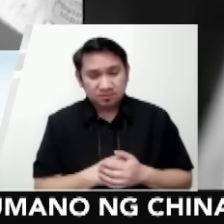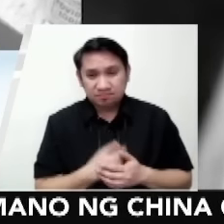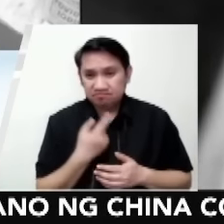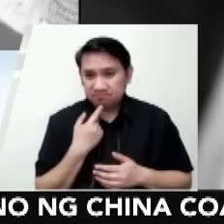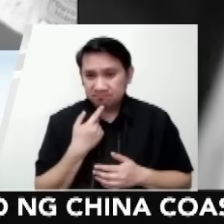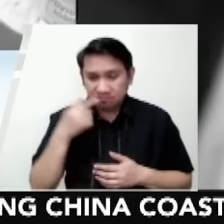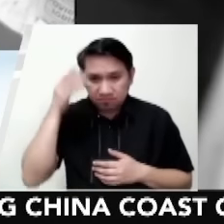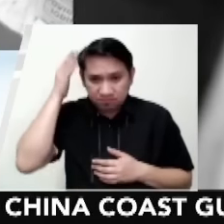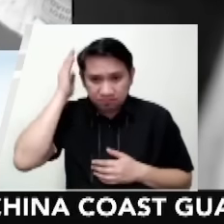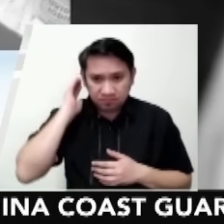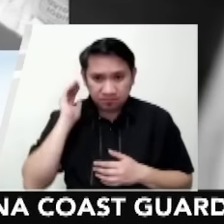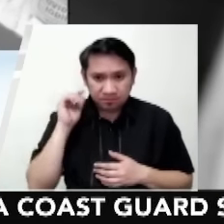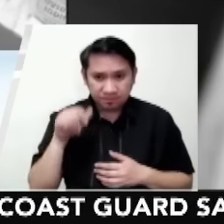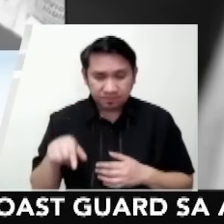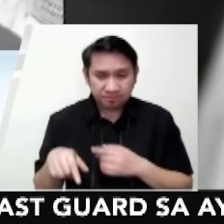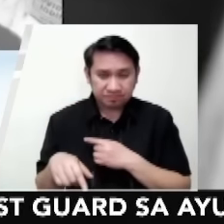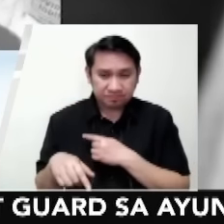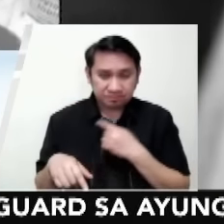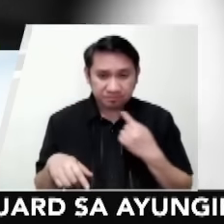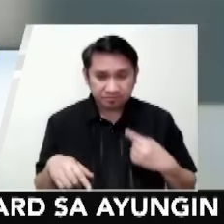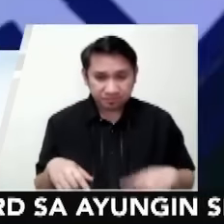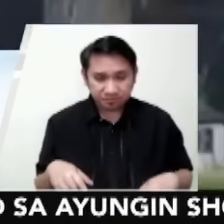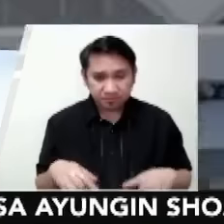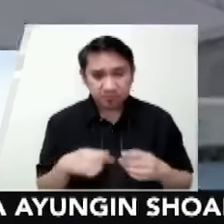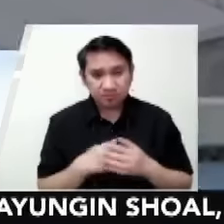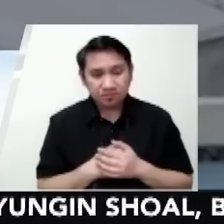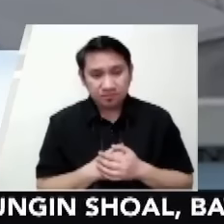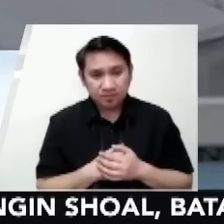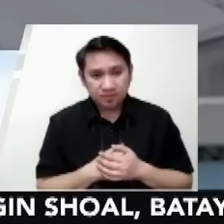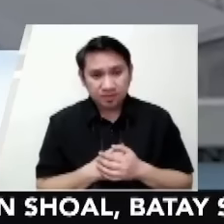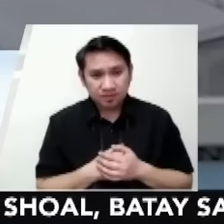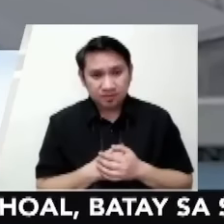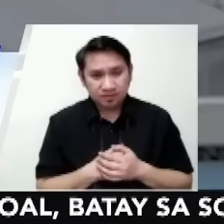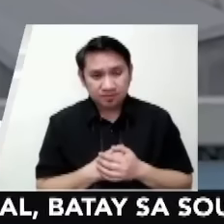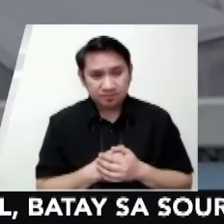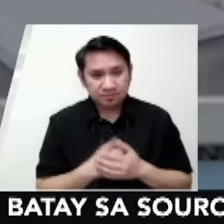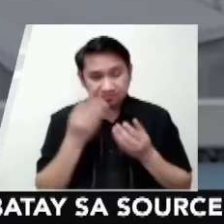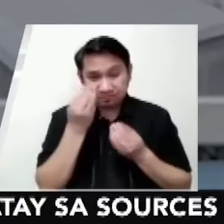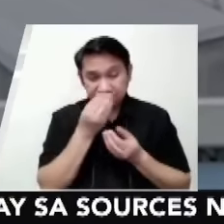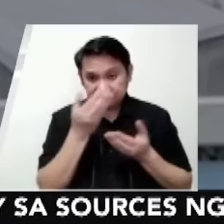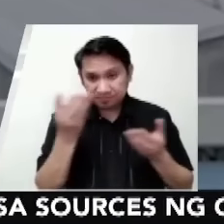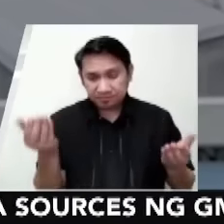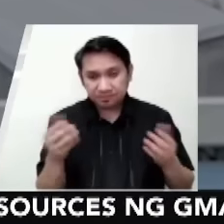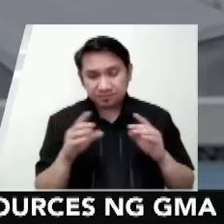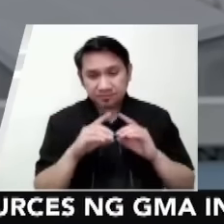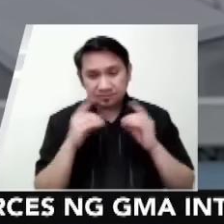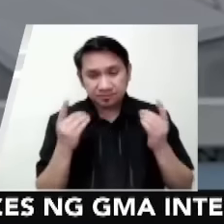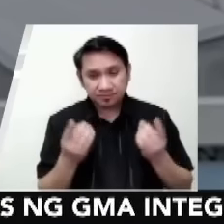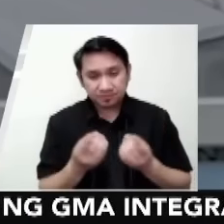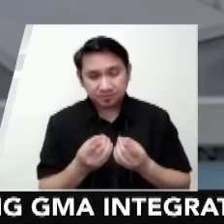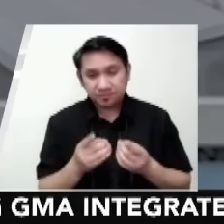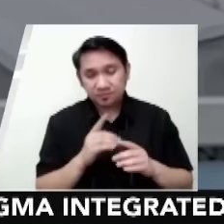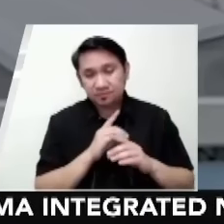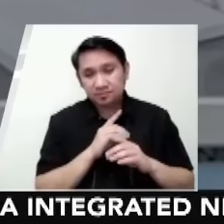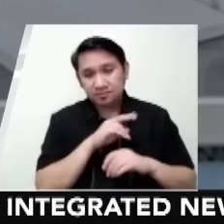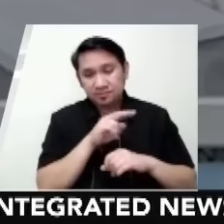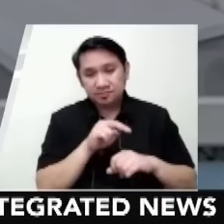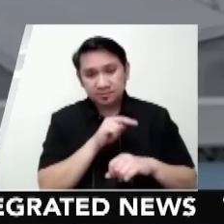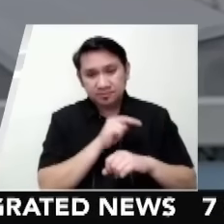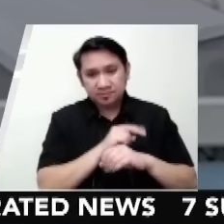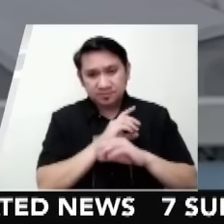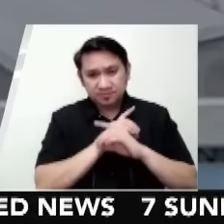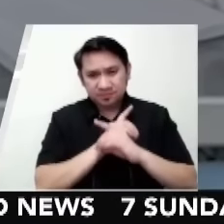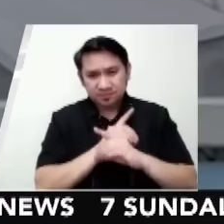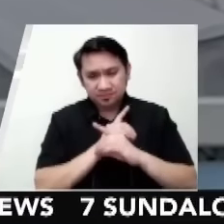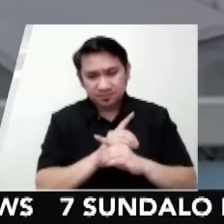ang mga sugatang sundalo sa isang medical evacuation. Ibinagbigay alam na namin sa Department of National Defense, National Security Council at sa Armed